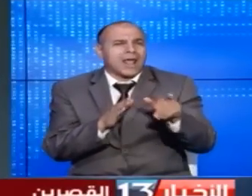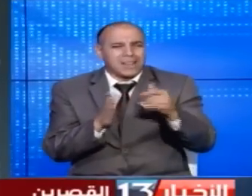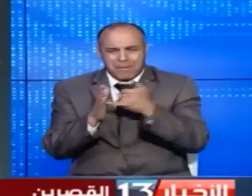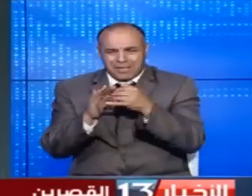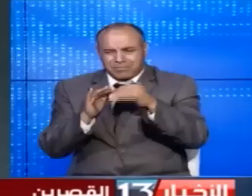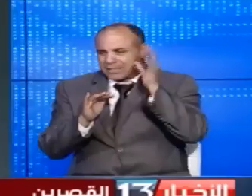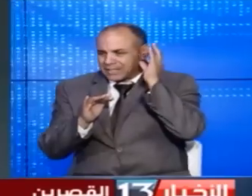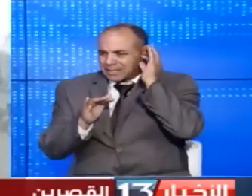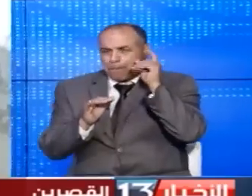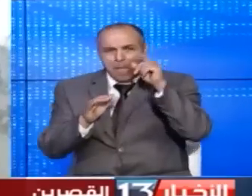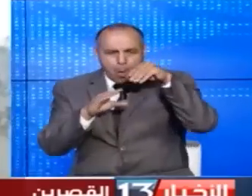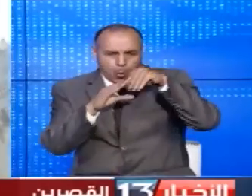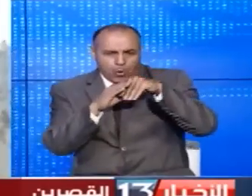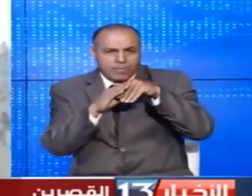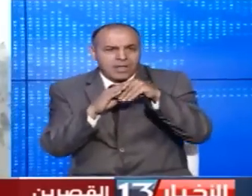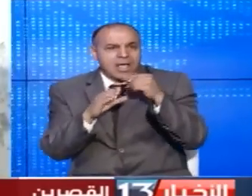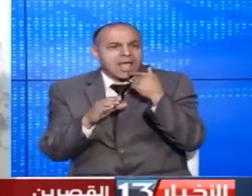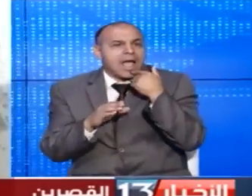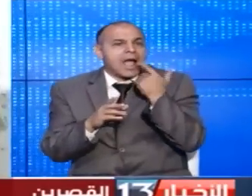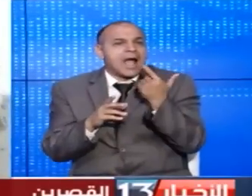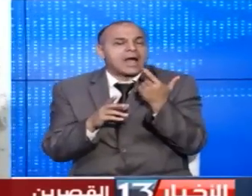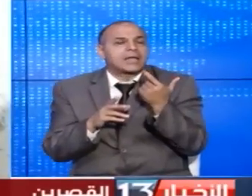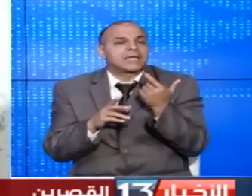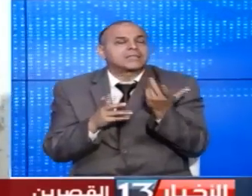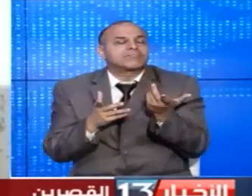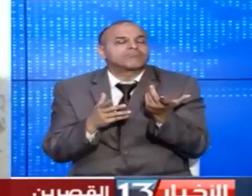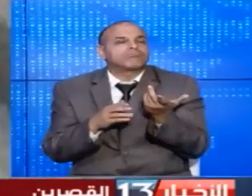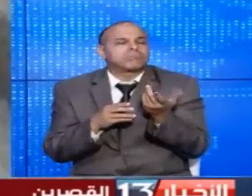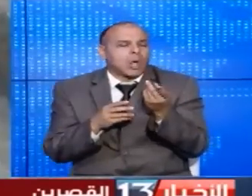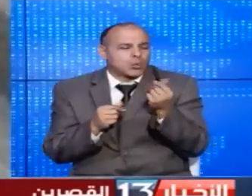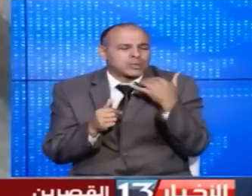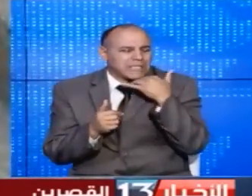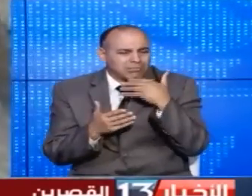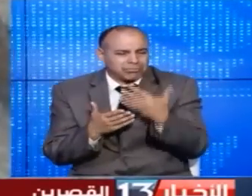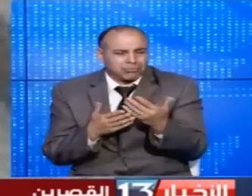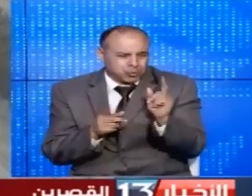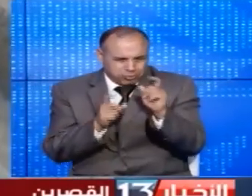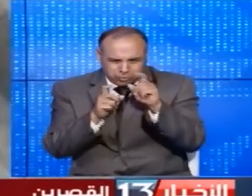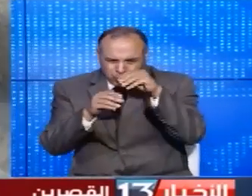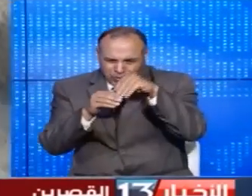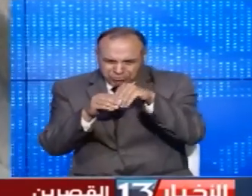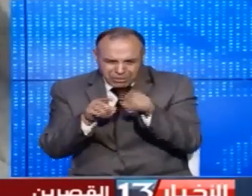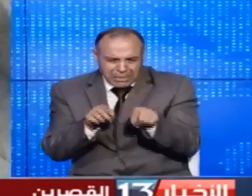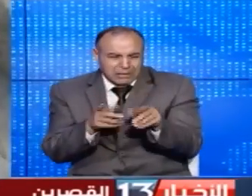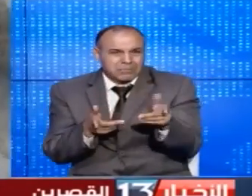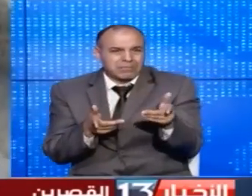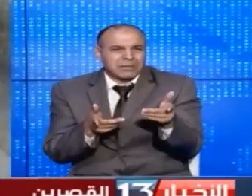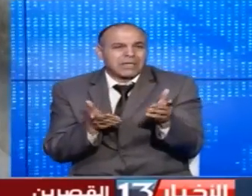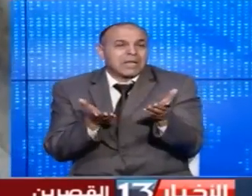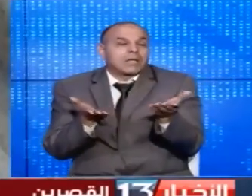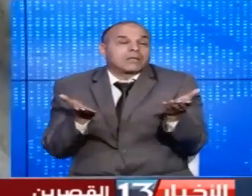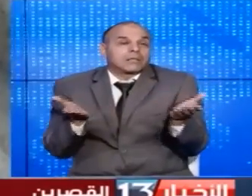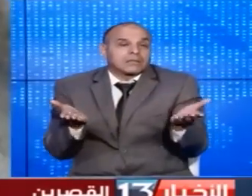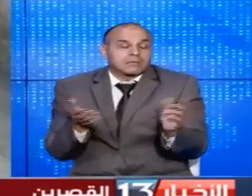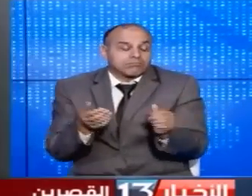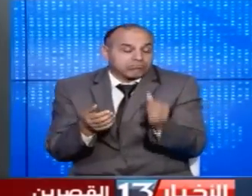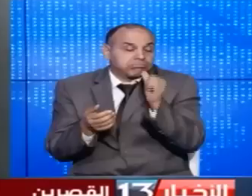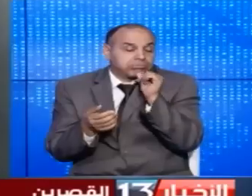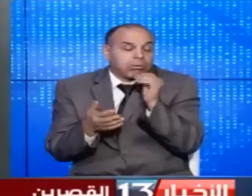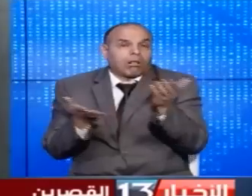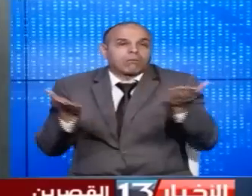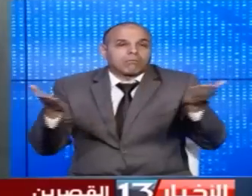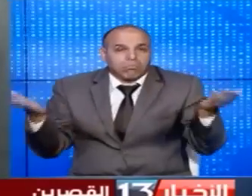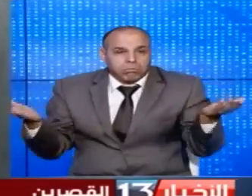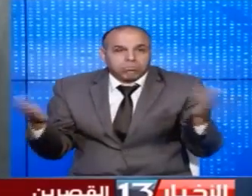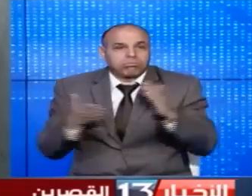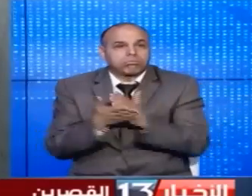بعض المياه، مياه تمتزج بالأتربة والأوساخ والحشرات أحيانا، رغم ذلك تستعمل للشرب